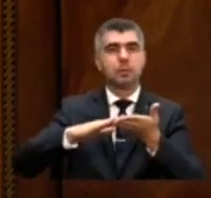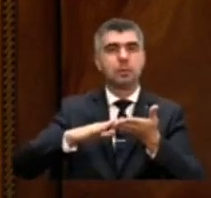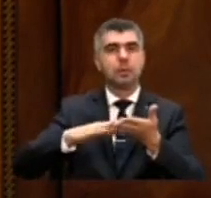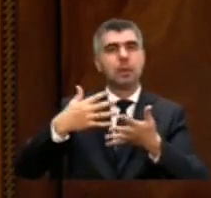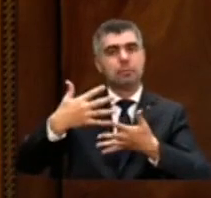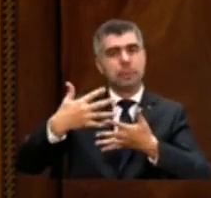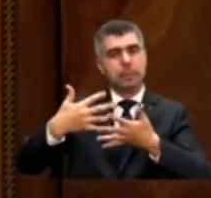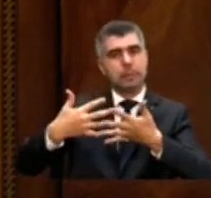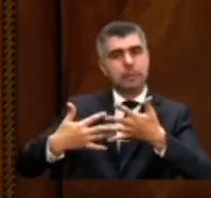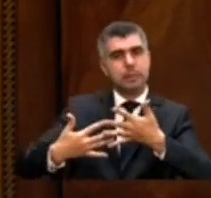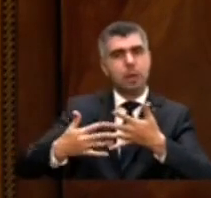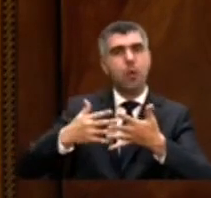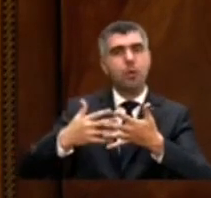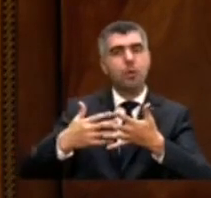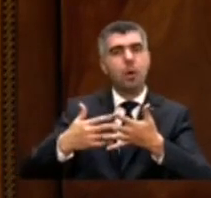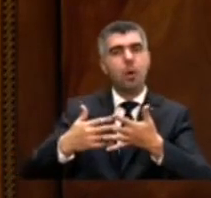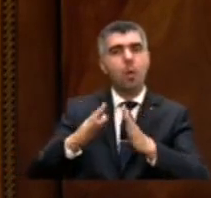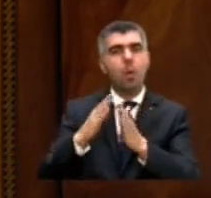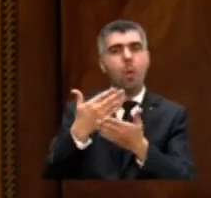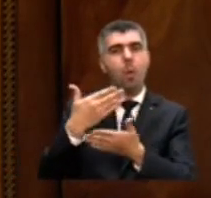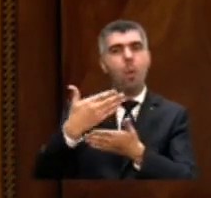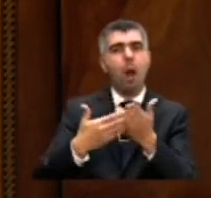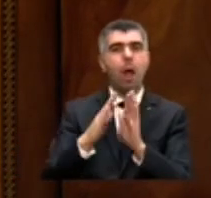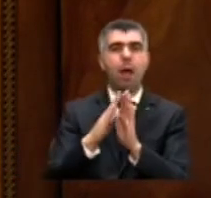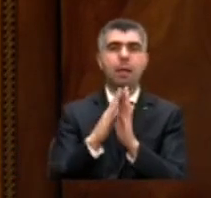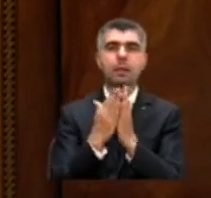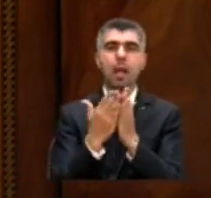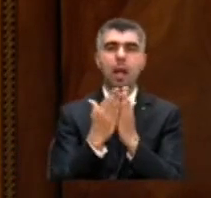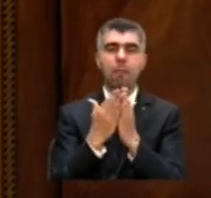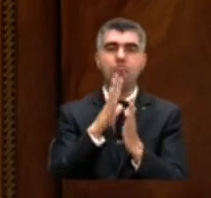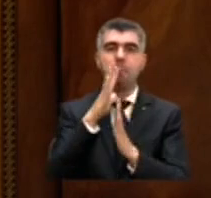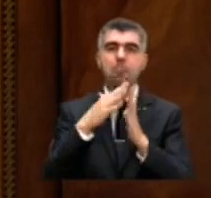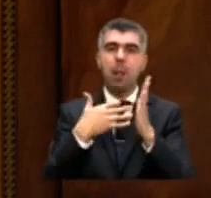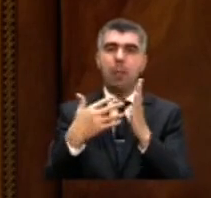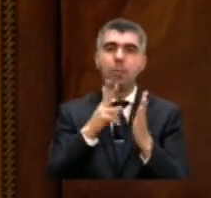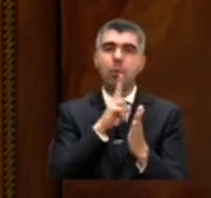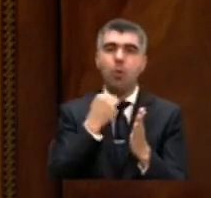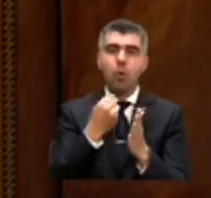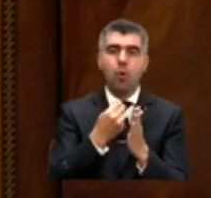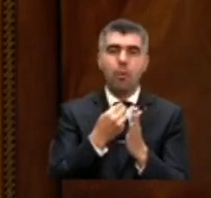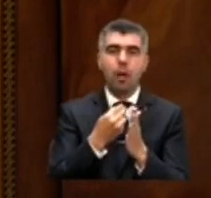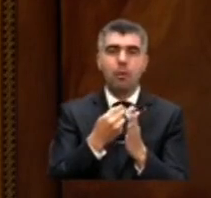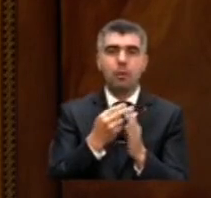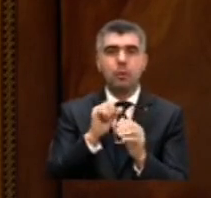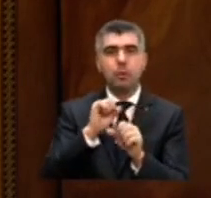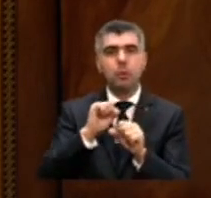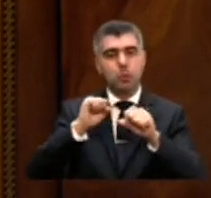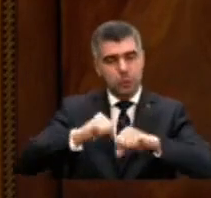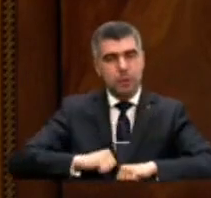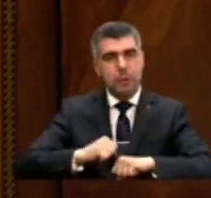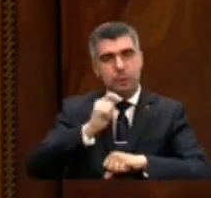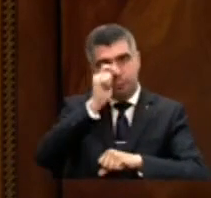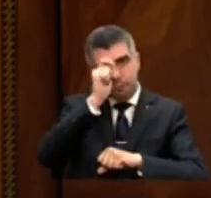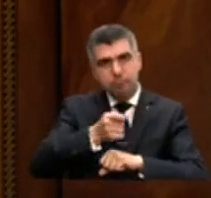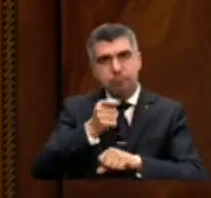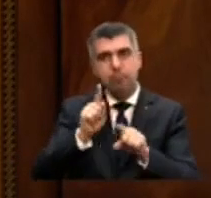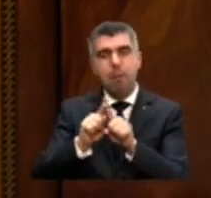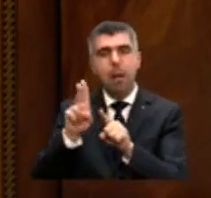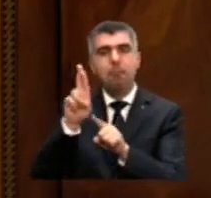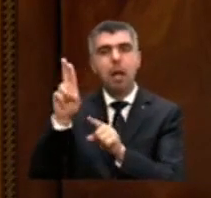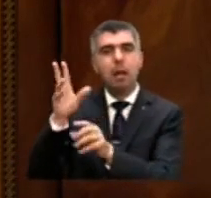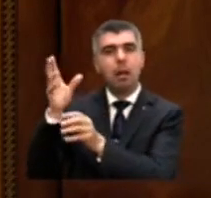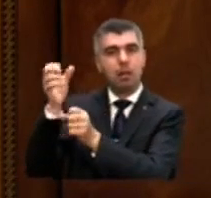في وثيقة البرنامج الحكومي تنفيذاً للتوجيهات السامية التي حددها صاحب الجلالة نصره